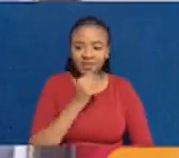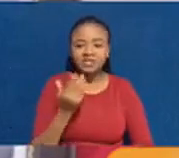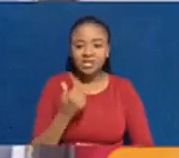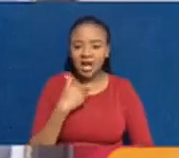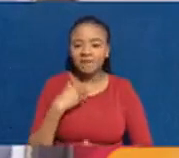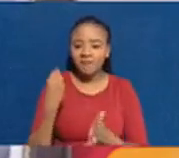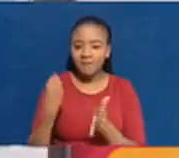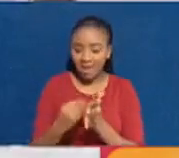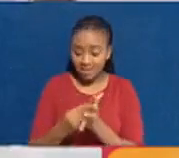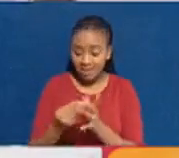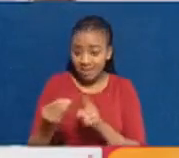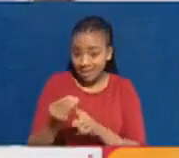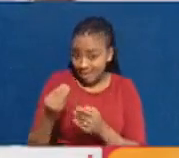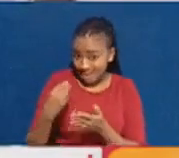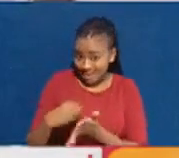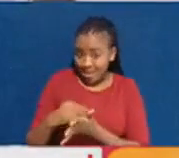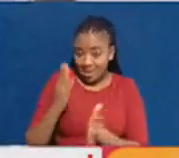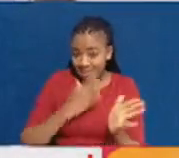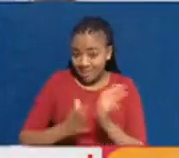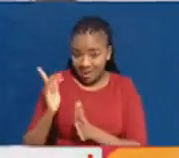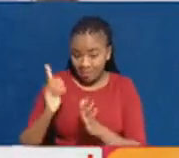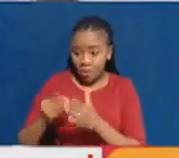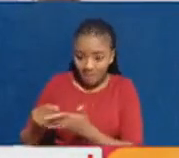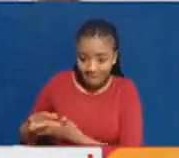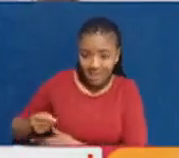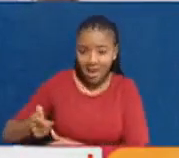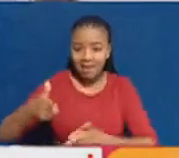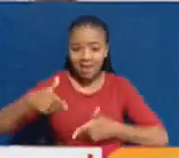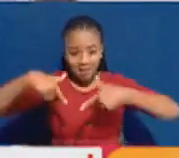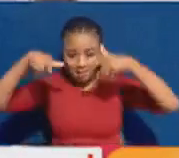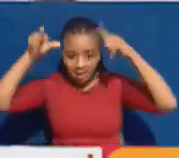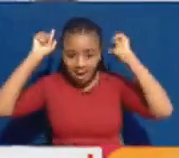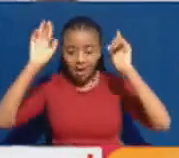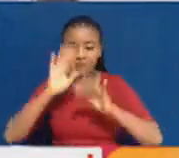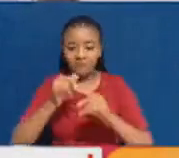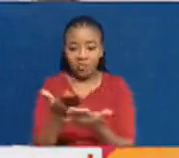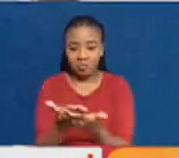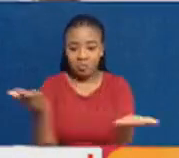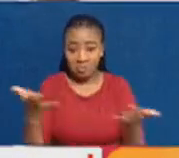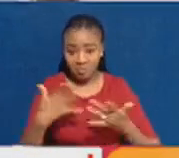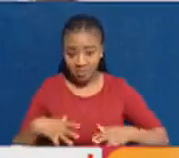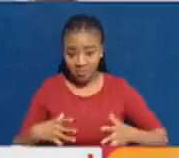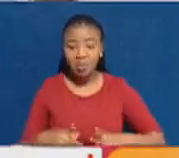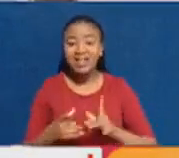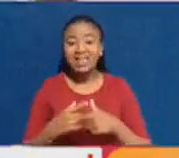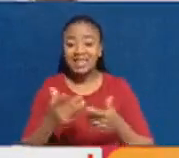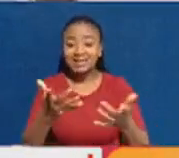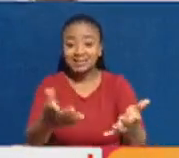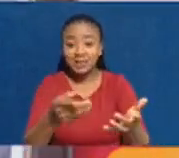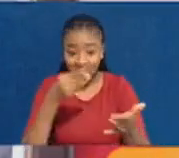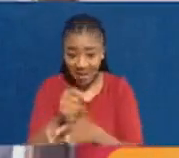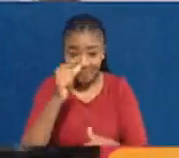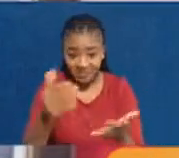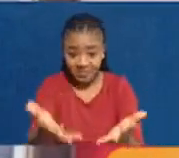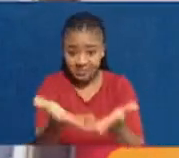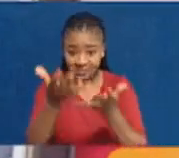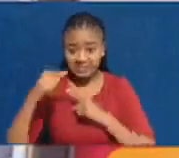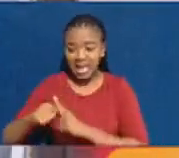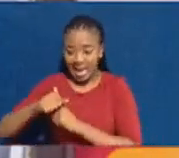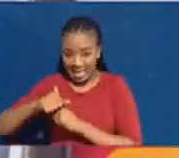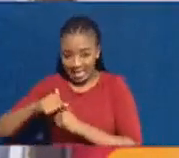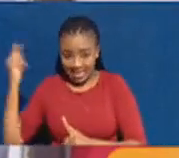ng'ombe, ndio hizo ng'ombe zichinjwe, wananchi wapewe nyama, zile zingine